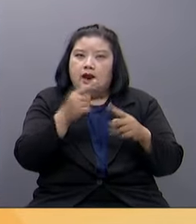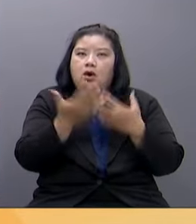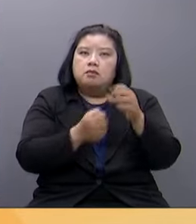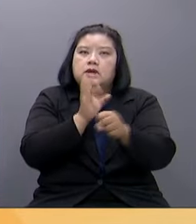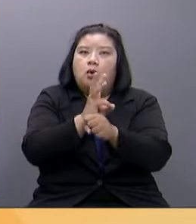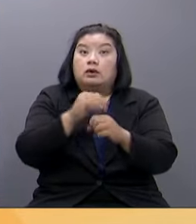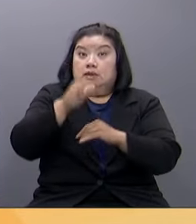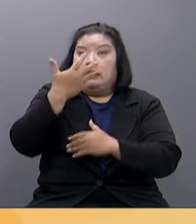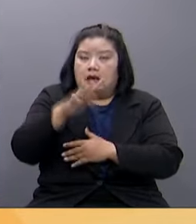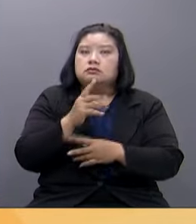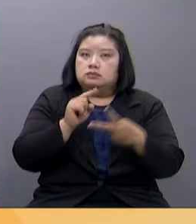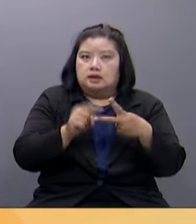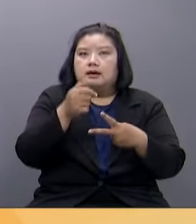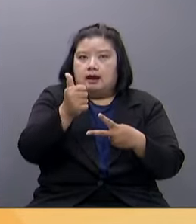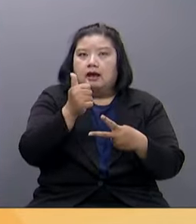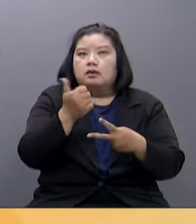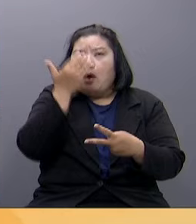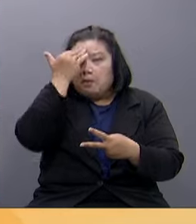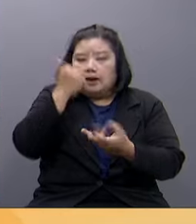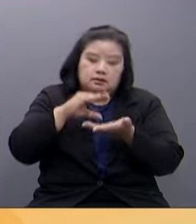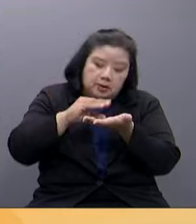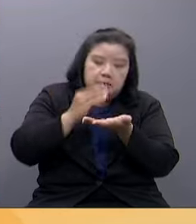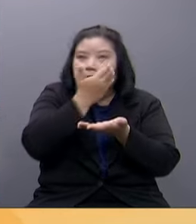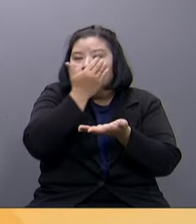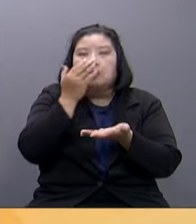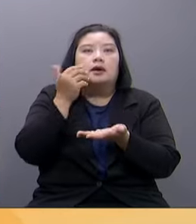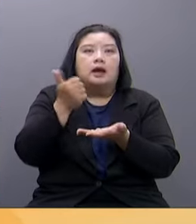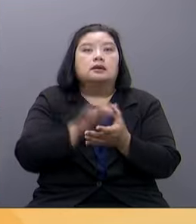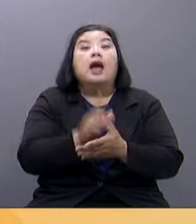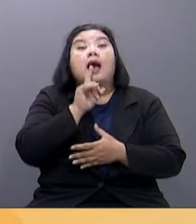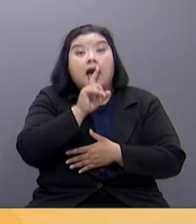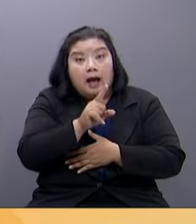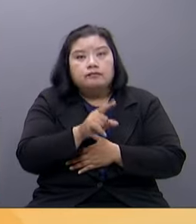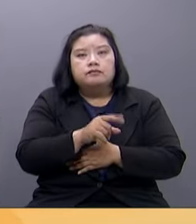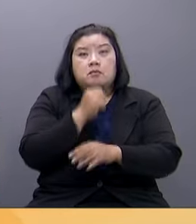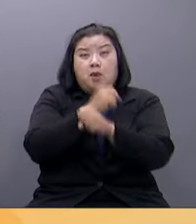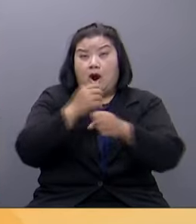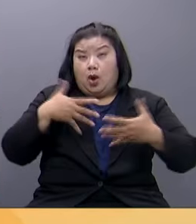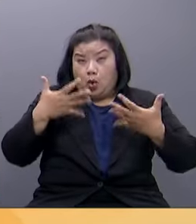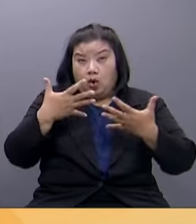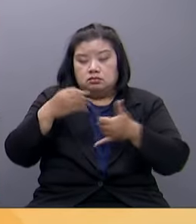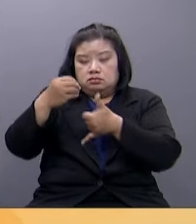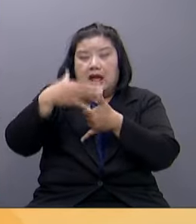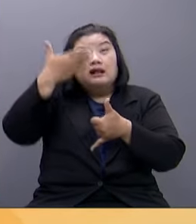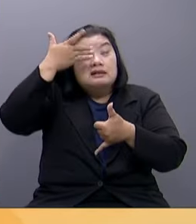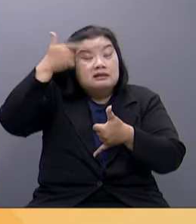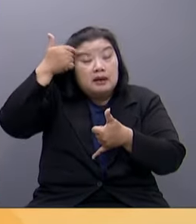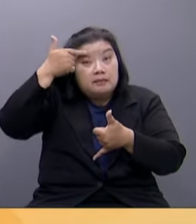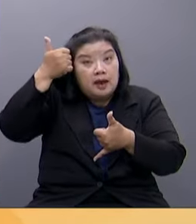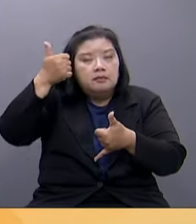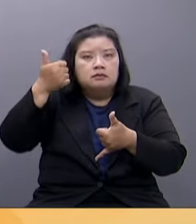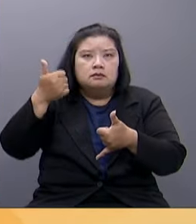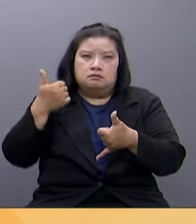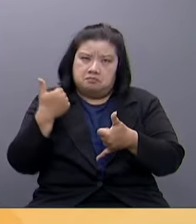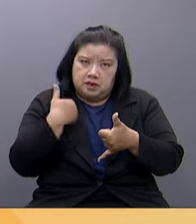คณหมอครั ฝากถคผชมหนอยวาปัจจุบันคลีมกันแดดไม่วจะทาตัวทาน่ายัคงμ practise eden หรอไม้หรอวถางจรๆถ้าเอาถ้า